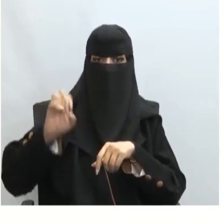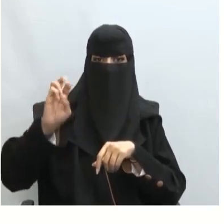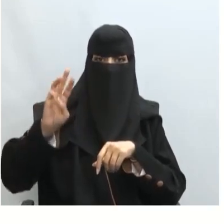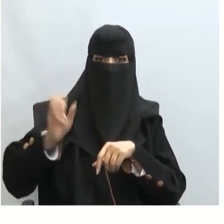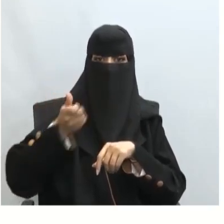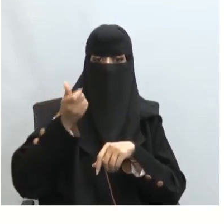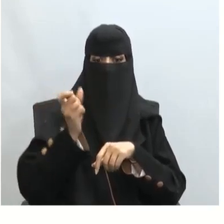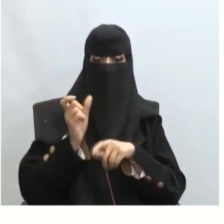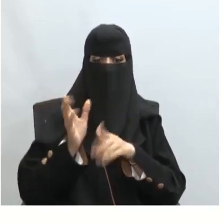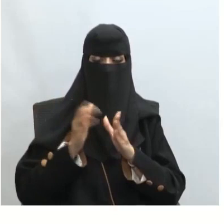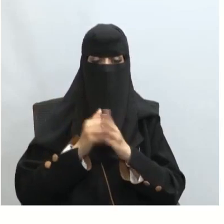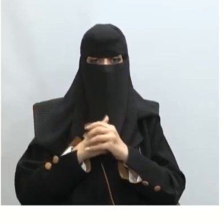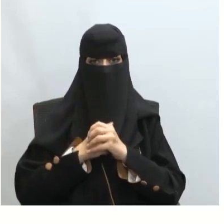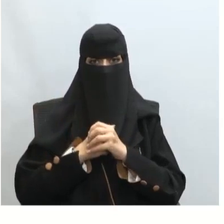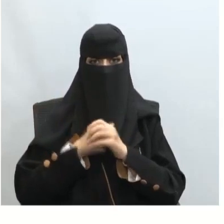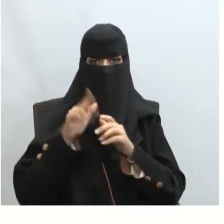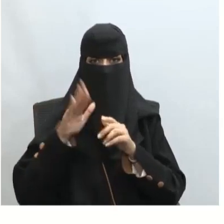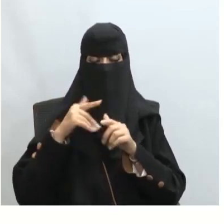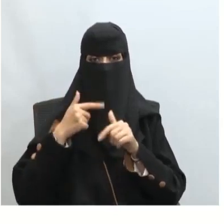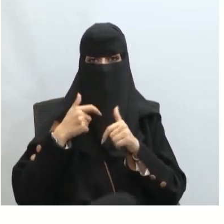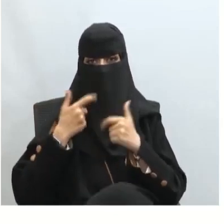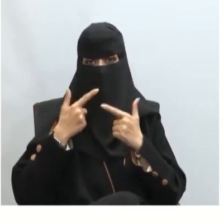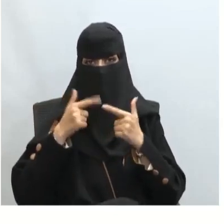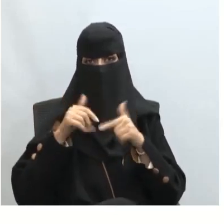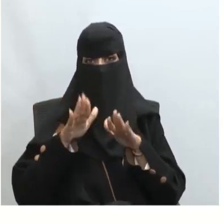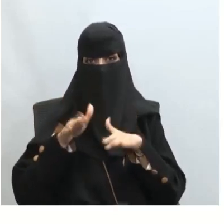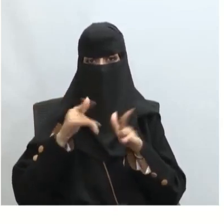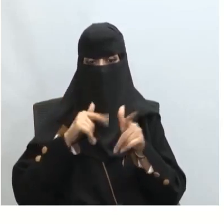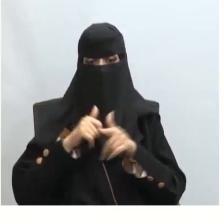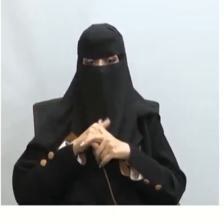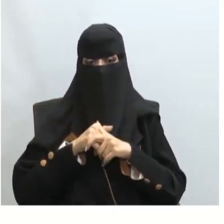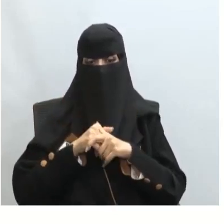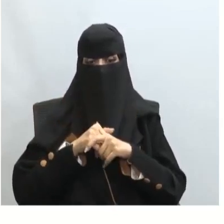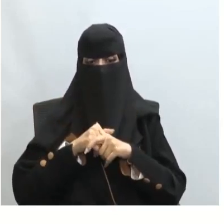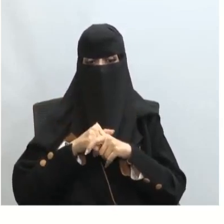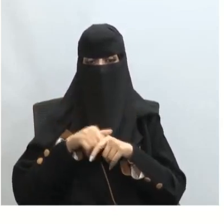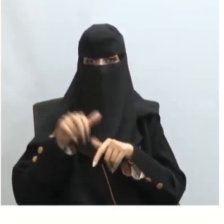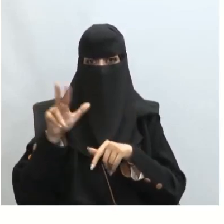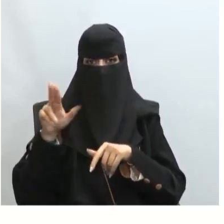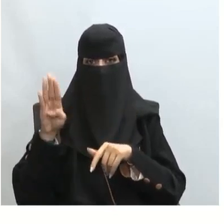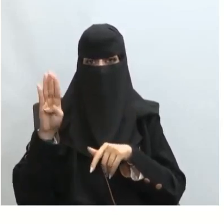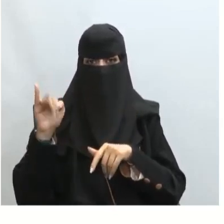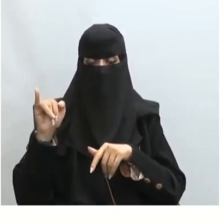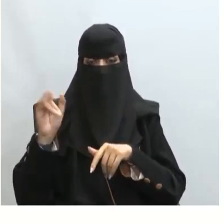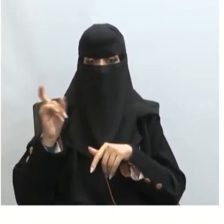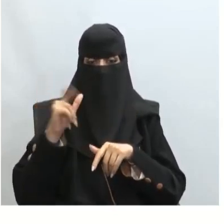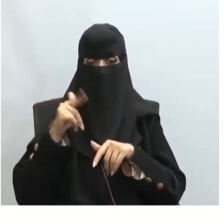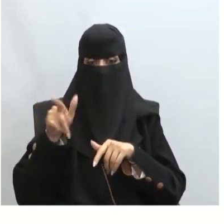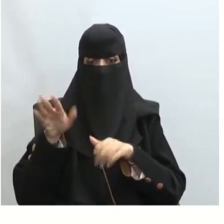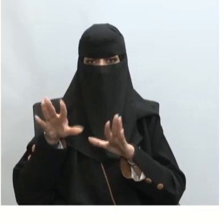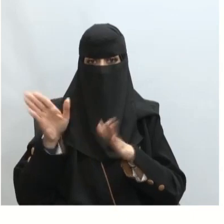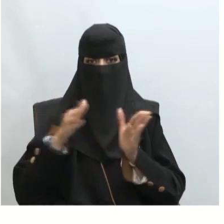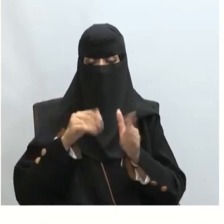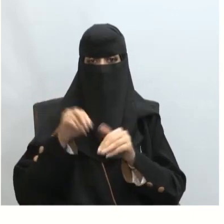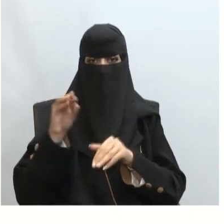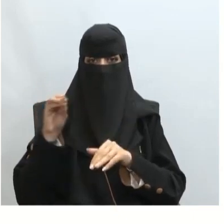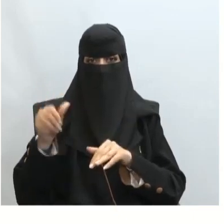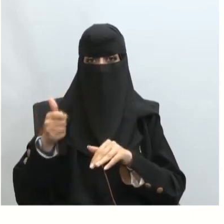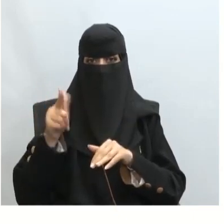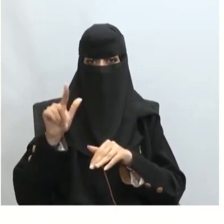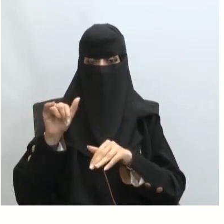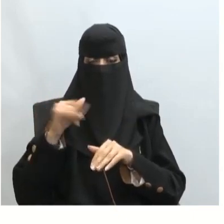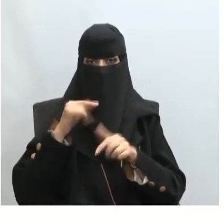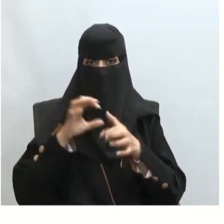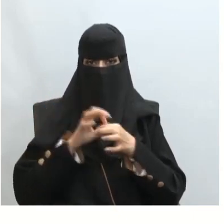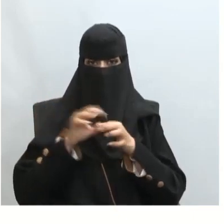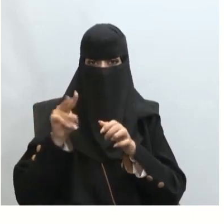ايثان ايضا لاحظ لاحظ الكلين هنا هاليد هيدروجين لدي